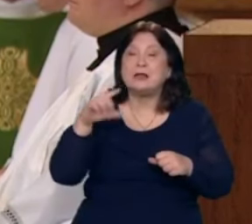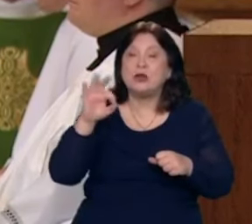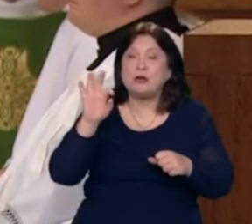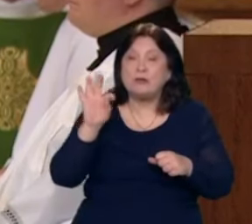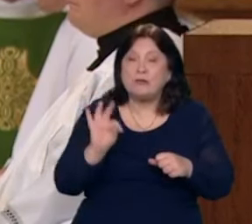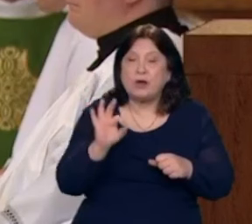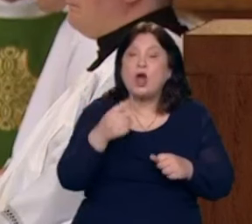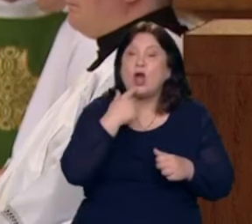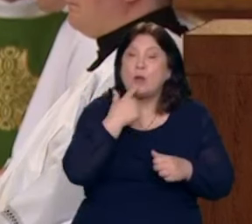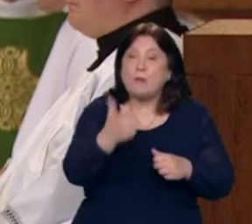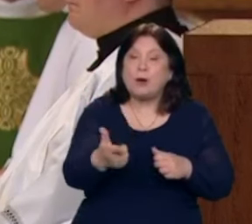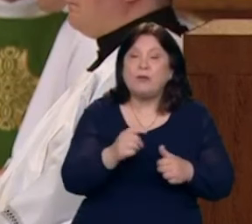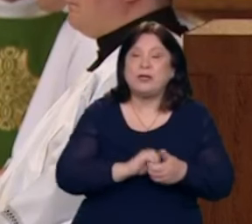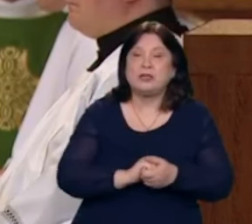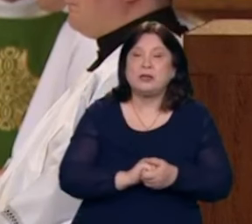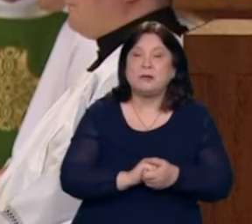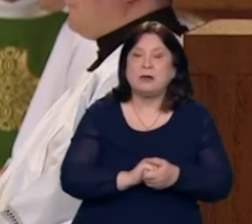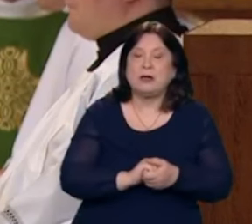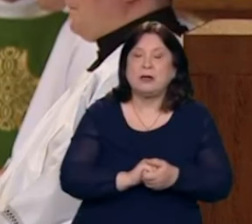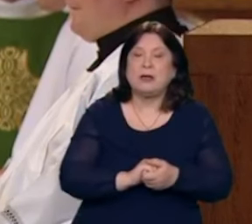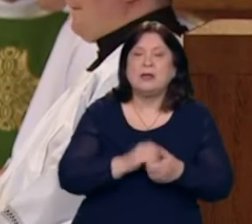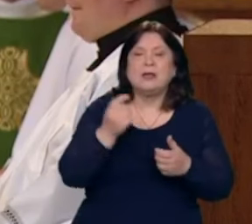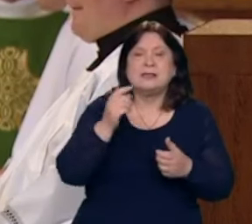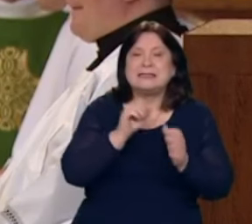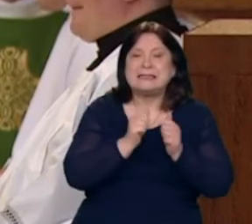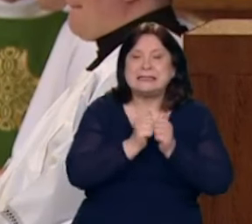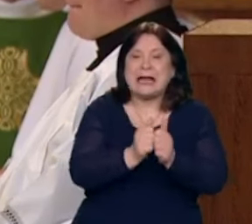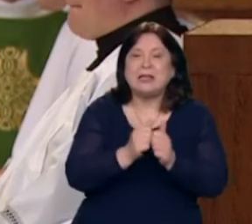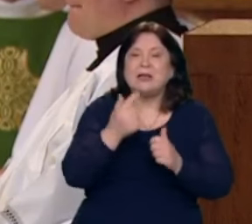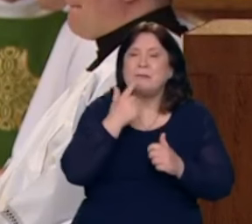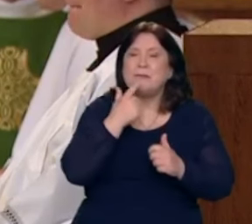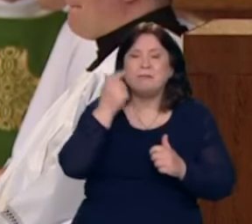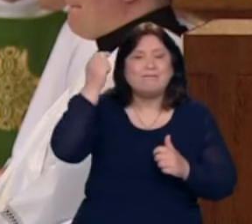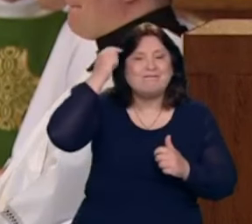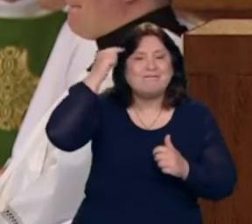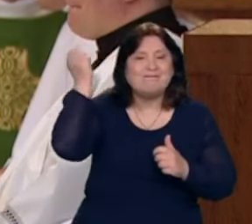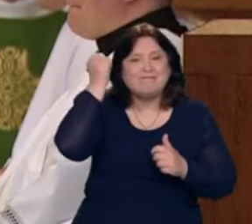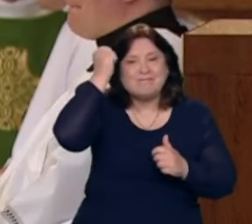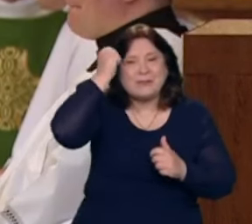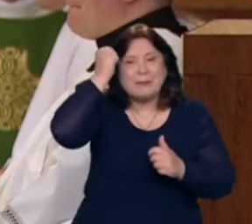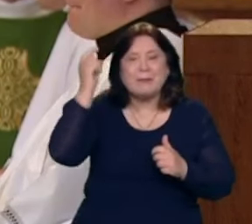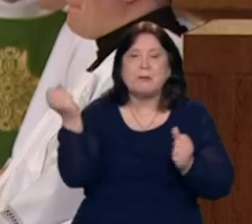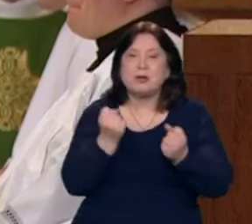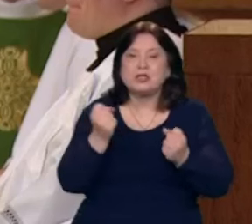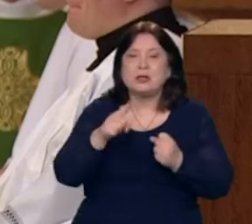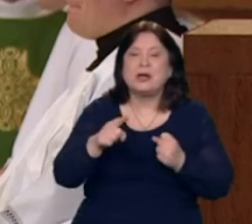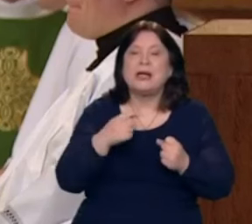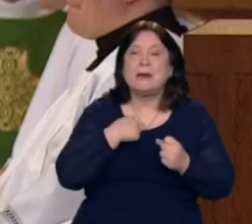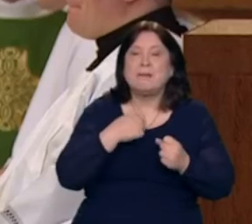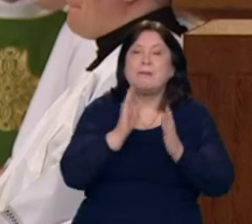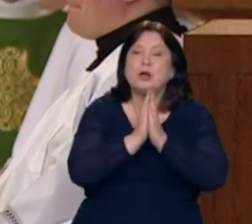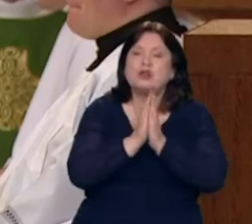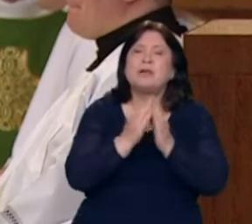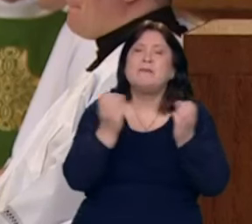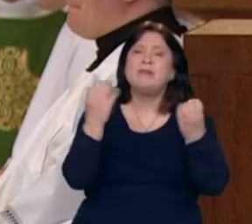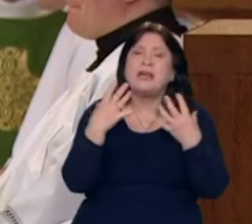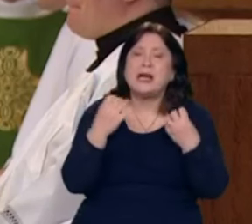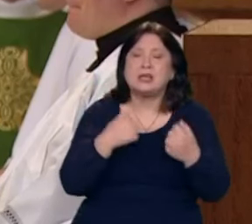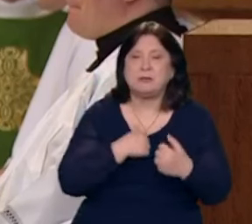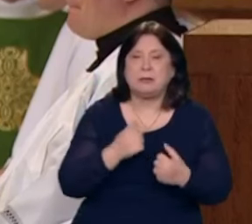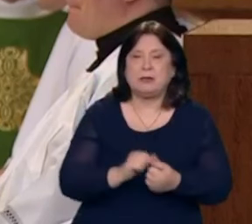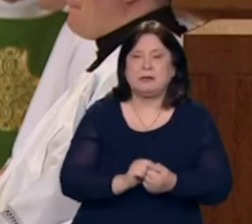zdanie które wryło mi się w pamięci i bardzo pragnę żeby mi je wyjaśnił